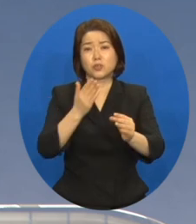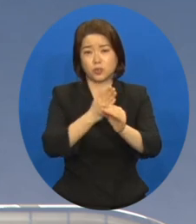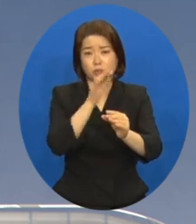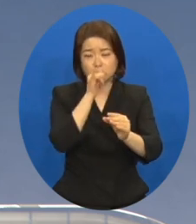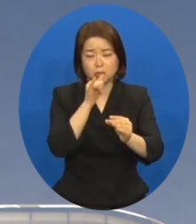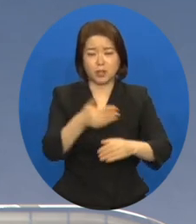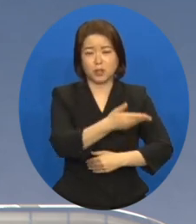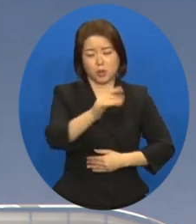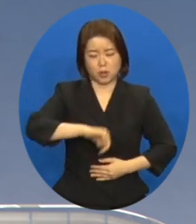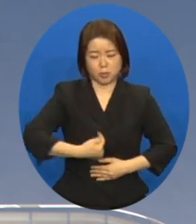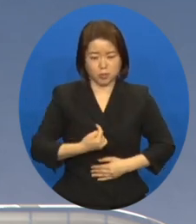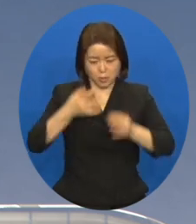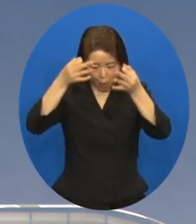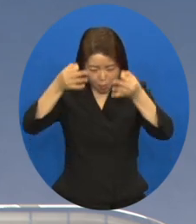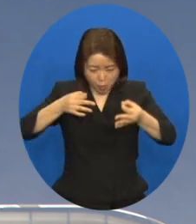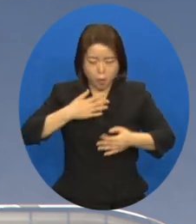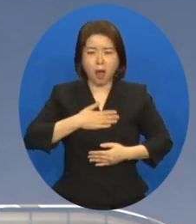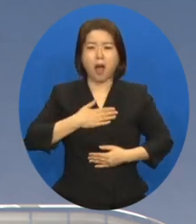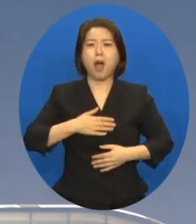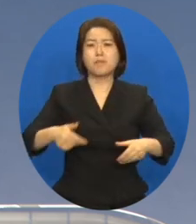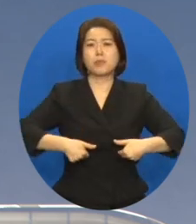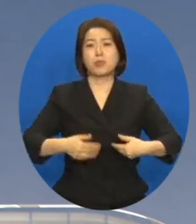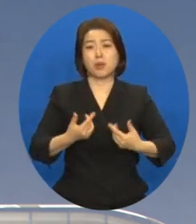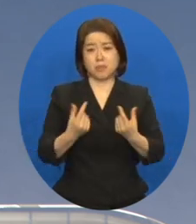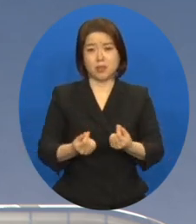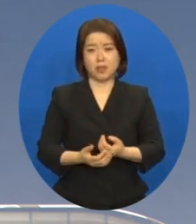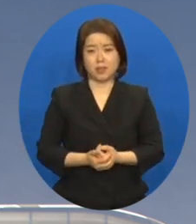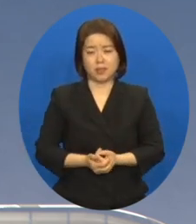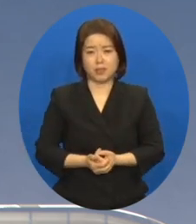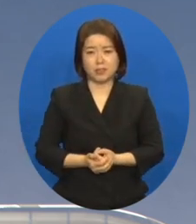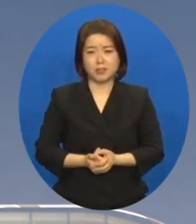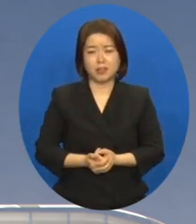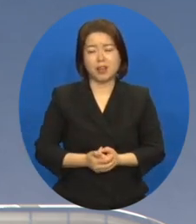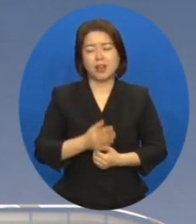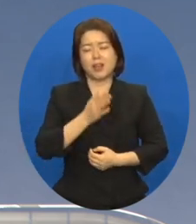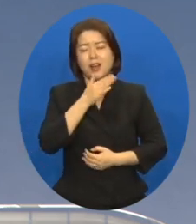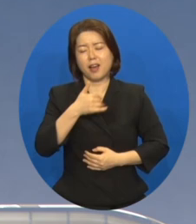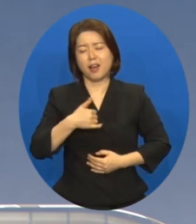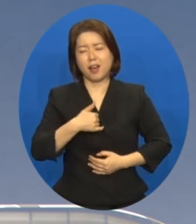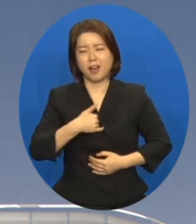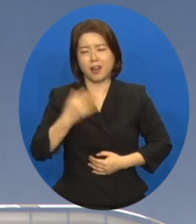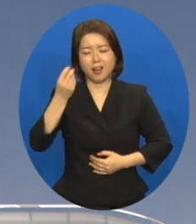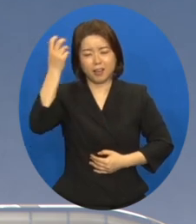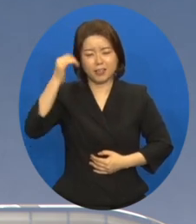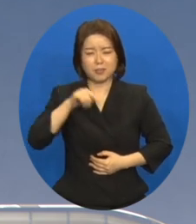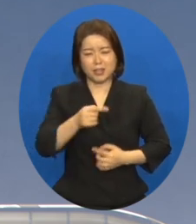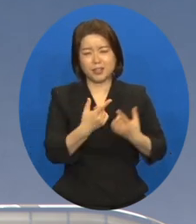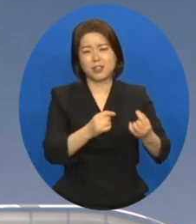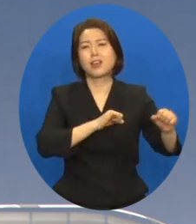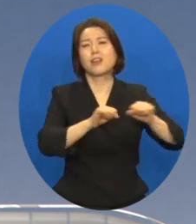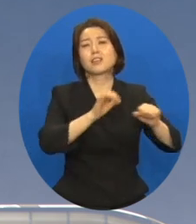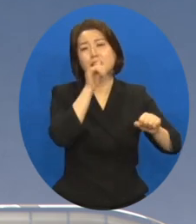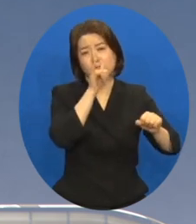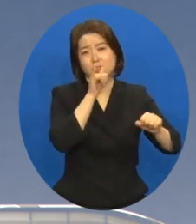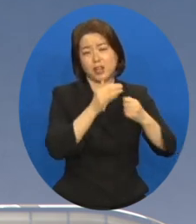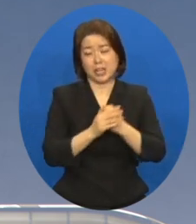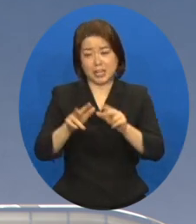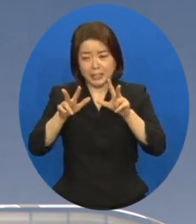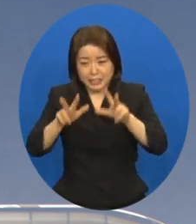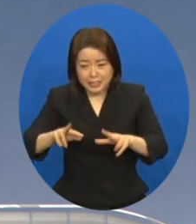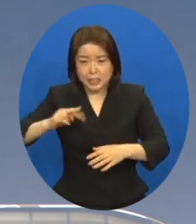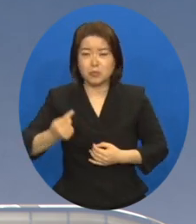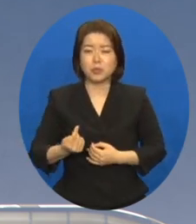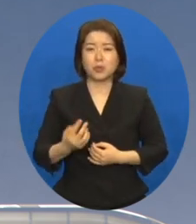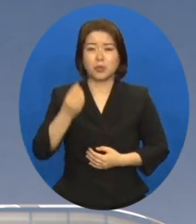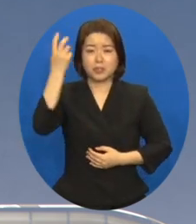여러분 스스로가 아셔야 돼요. 여러분이 아, 내게 성령께서 이렇게 역사하는 거구나. 지금도